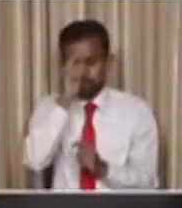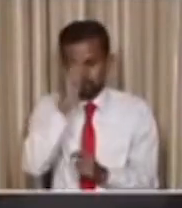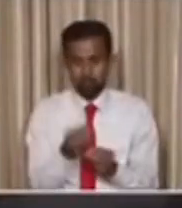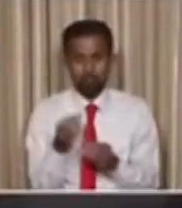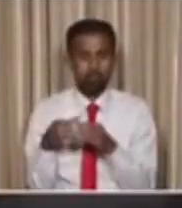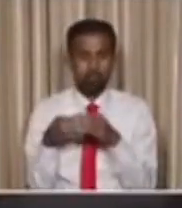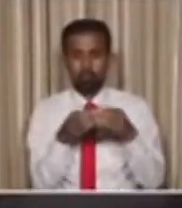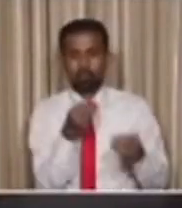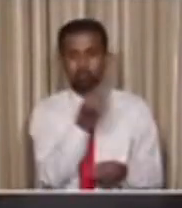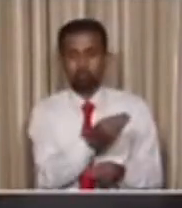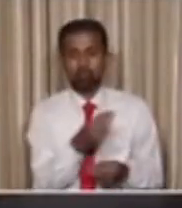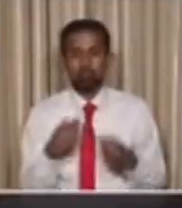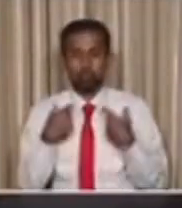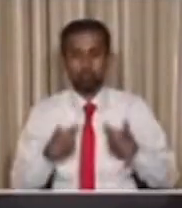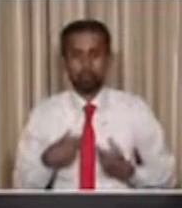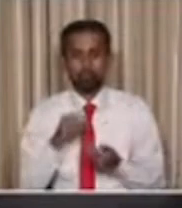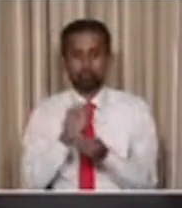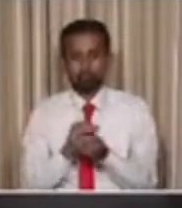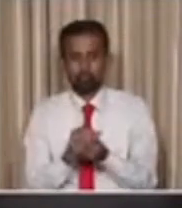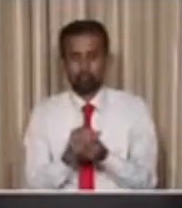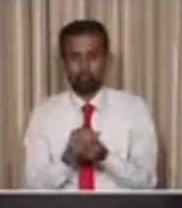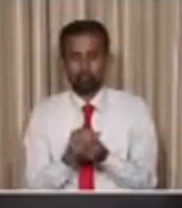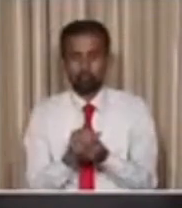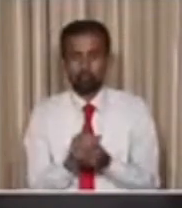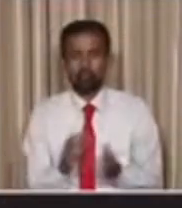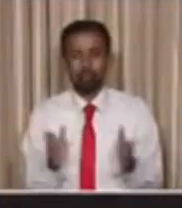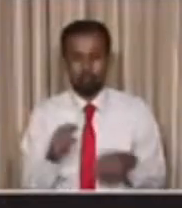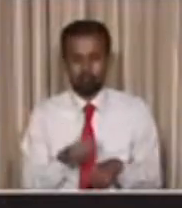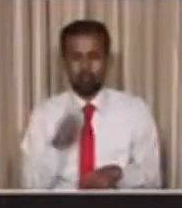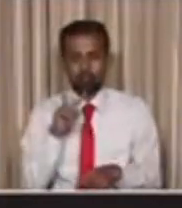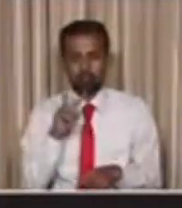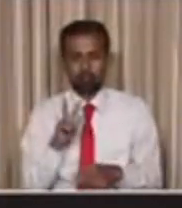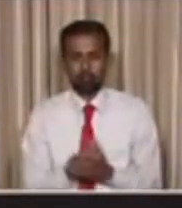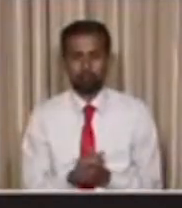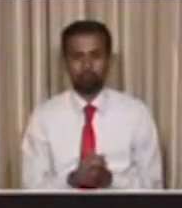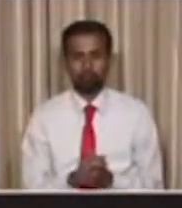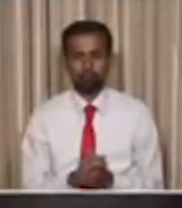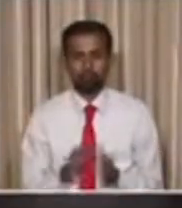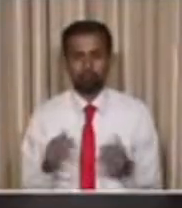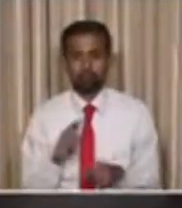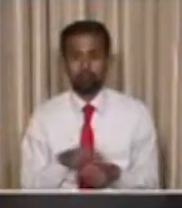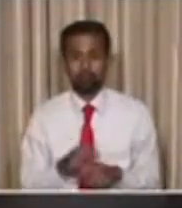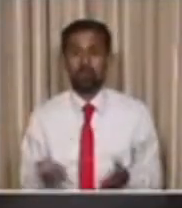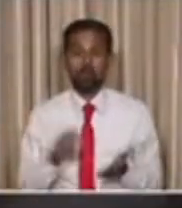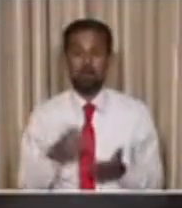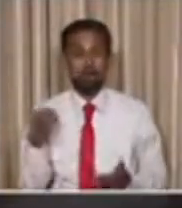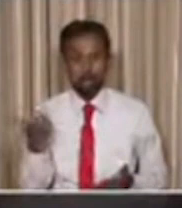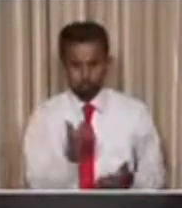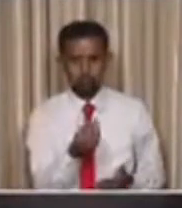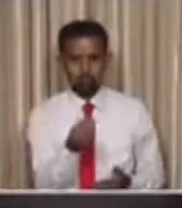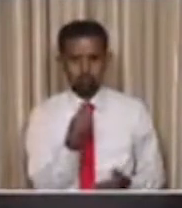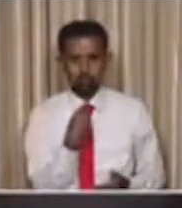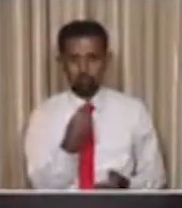කඳවුර. එතකොට රාජපක්ෂවරුන් රැකීම ඔහු කරු මන්ත්‍රීතුමා ඔබතුමාට තව විනාඩි දෙක කාල සීමාවක් මට විනාඩි දෙකක් ආපහු අමුතුවෙන් දෙනවා කියලා